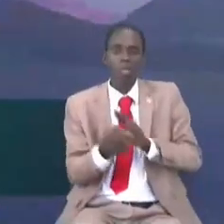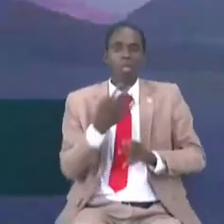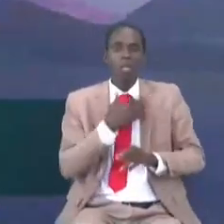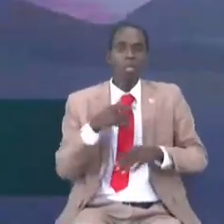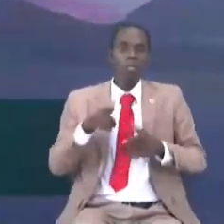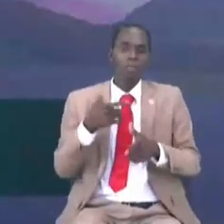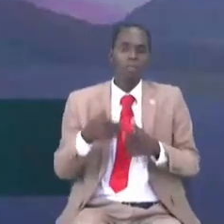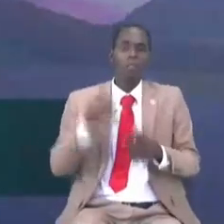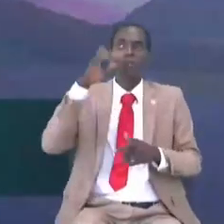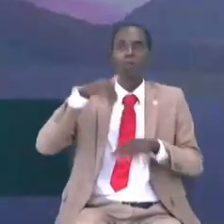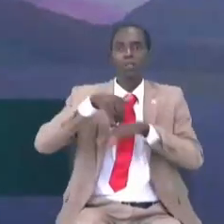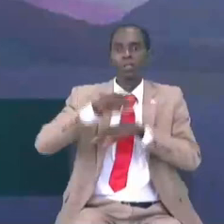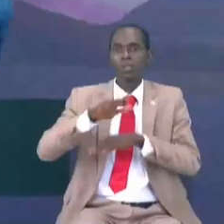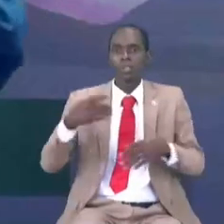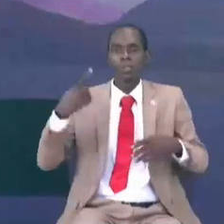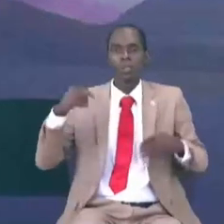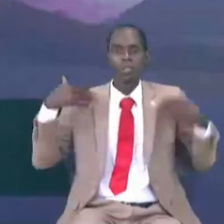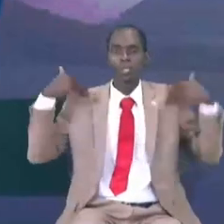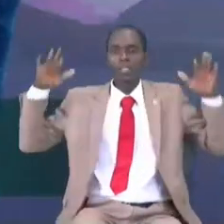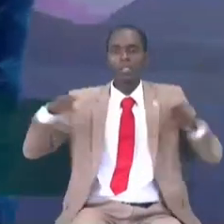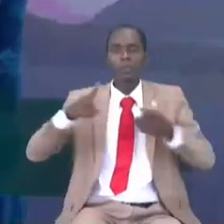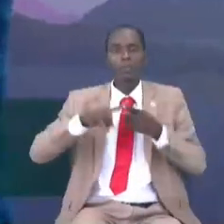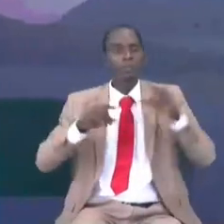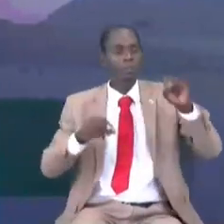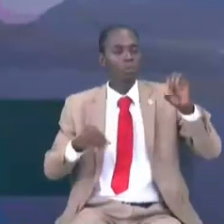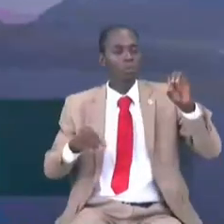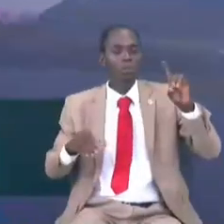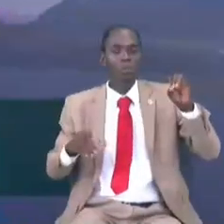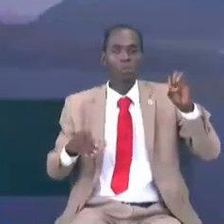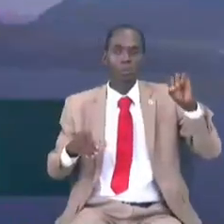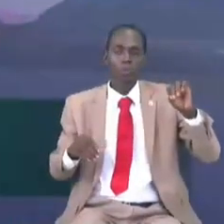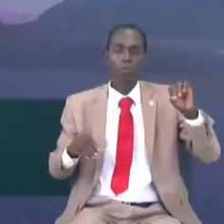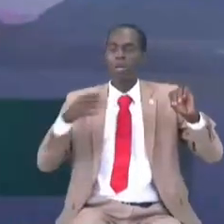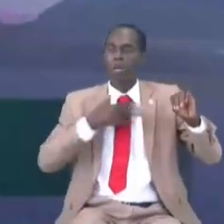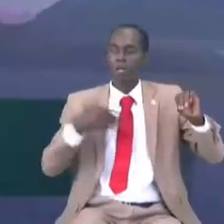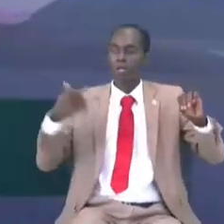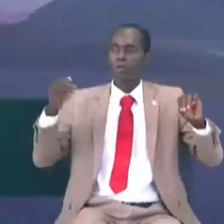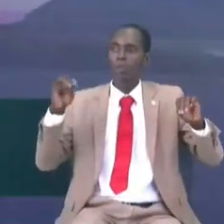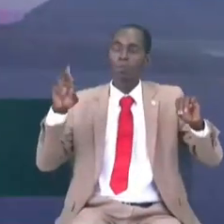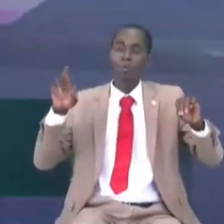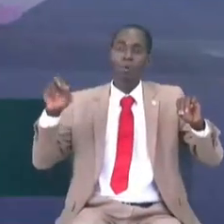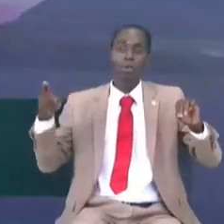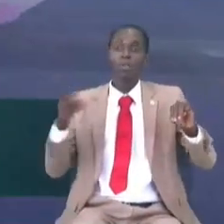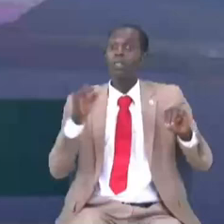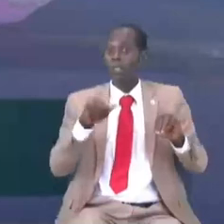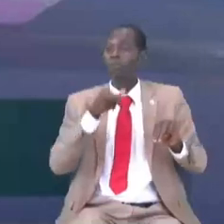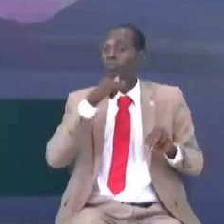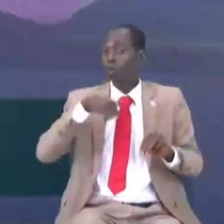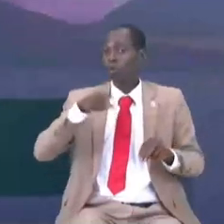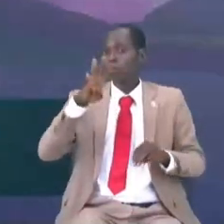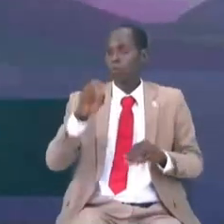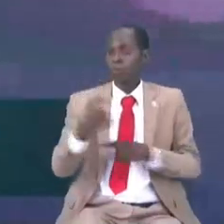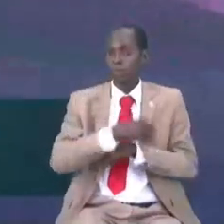il a encore pas 40 jours, mais il y avait une période pour qu'ils sachent que le jugement